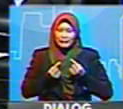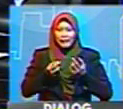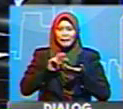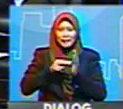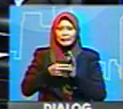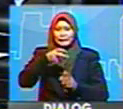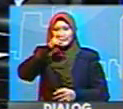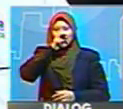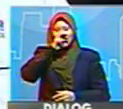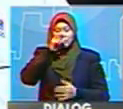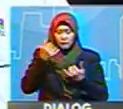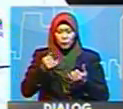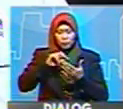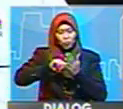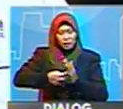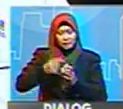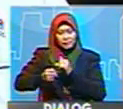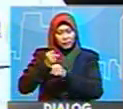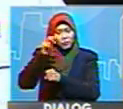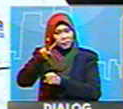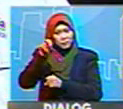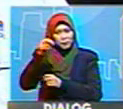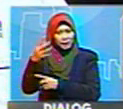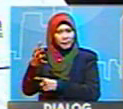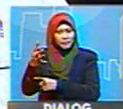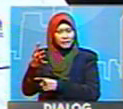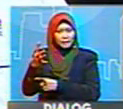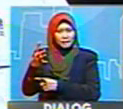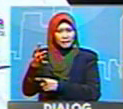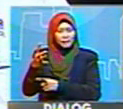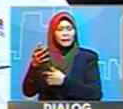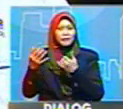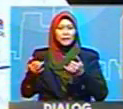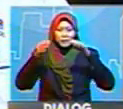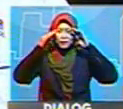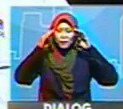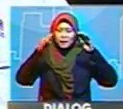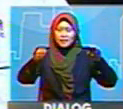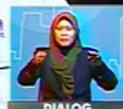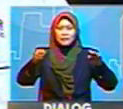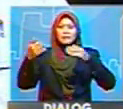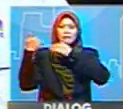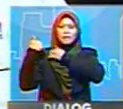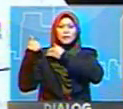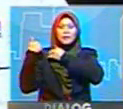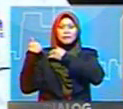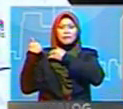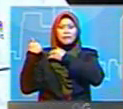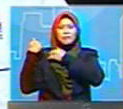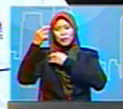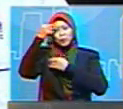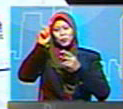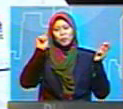baru bermula 2014 fokus kita peringkat awal ni adalah dari segi peranan kita adalah untuk